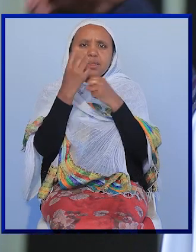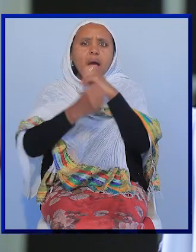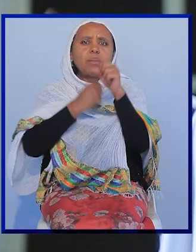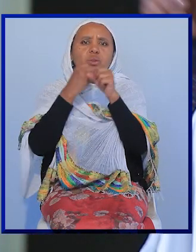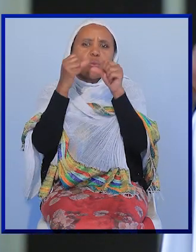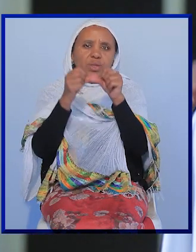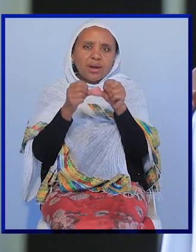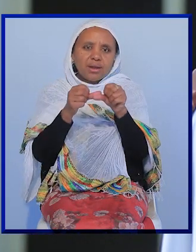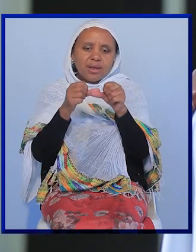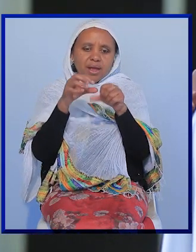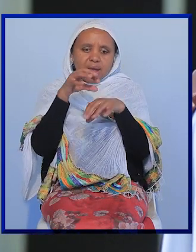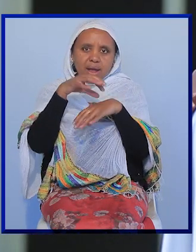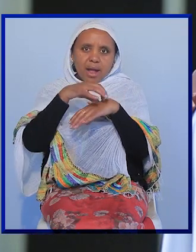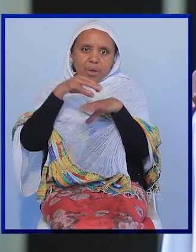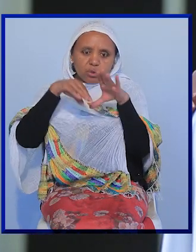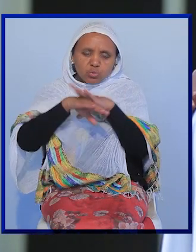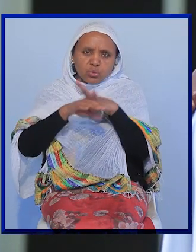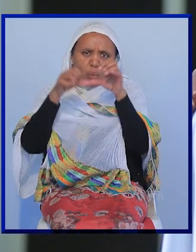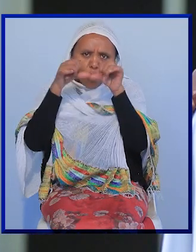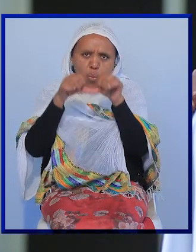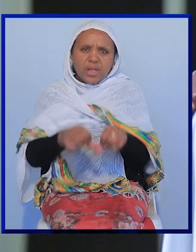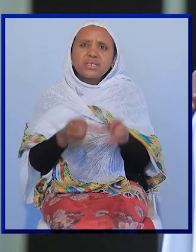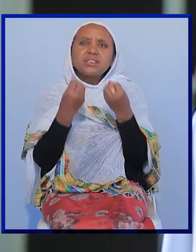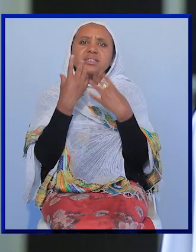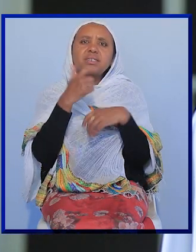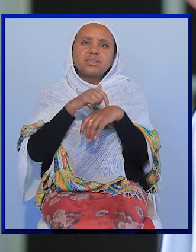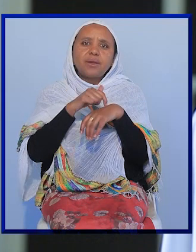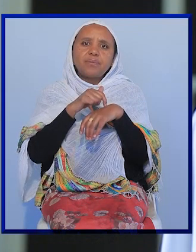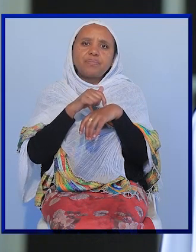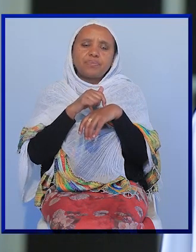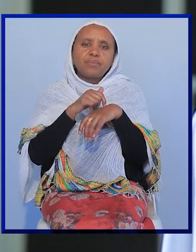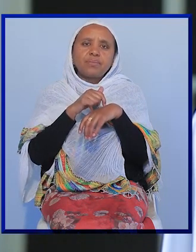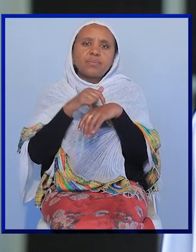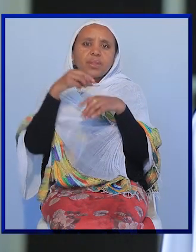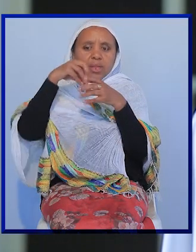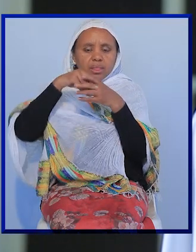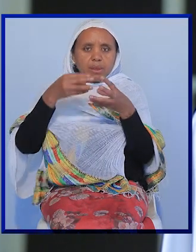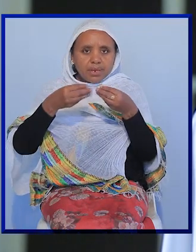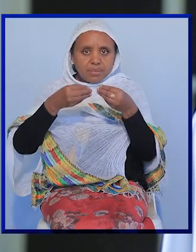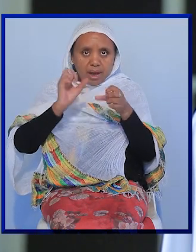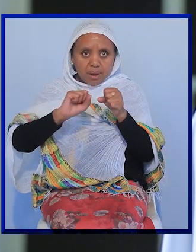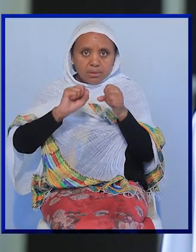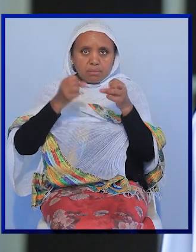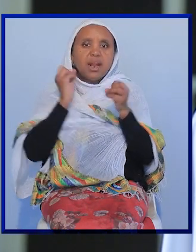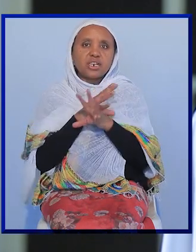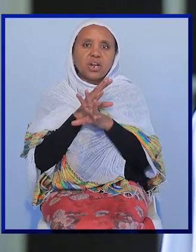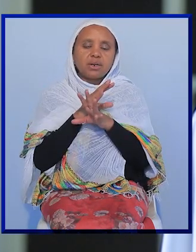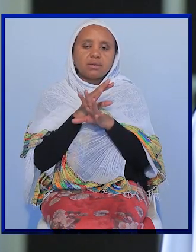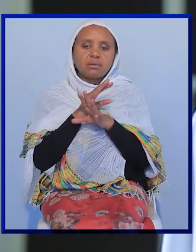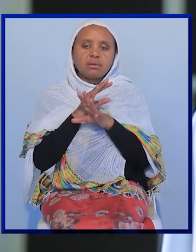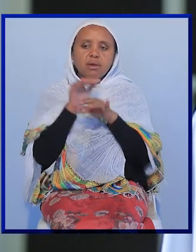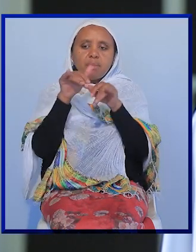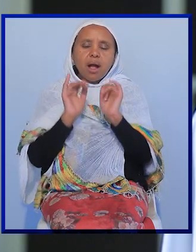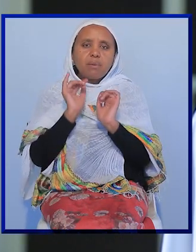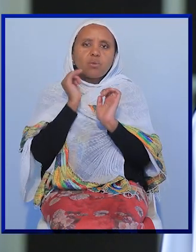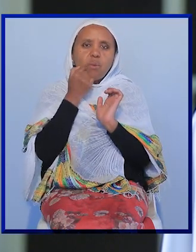ይቆያል? ከመሬት ስር ተቀብሮ ምን ያህል ጊዜ ይቆያል? ዲኬ ያደርጋል አይደለ? ይበሰብሳል አይደለ እንዴ? እንደው መቃብር